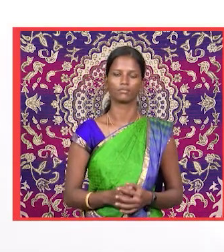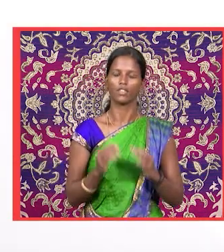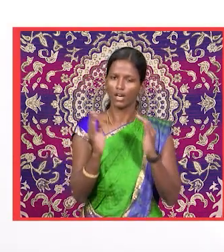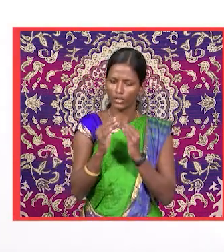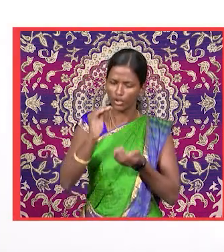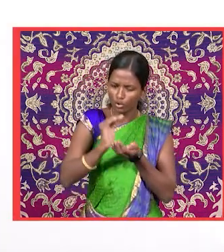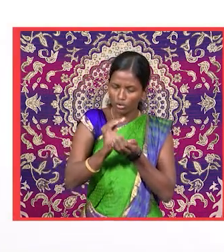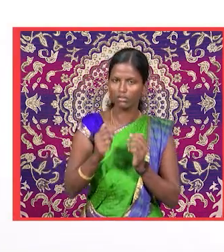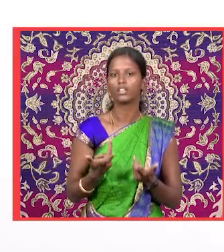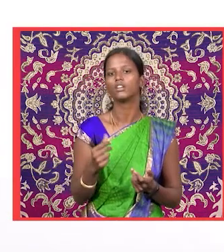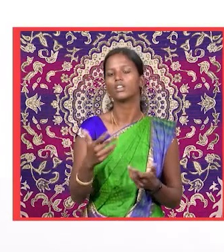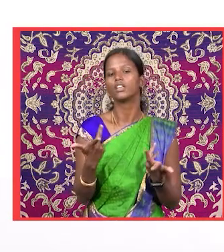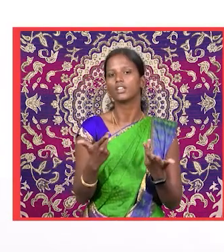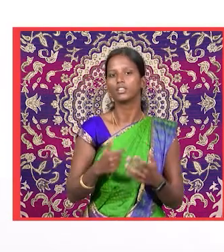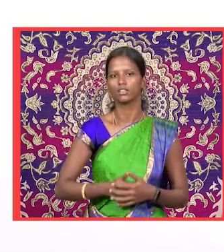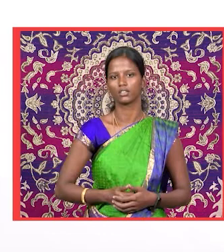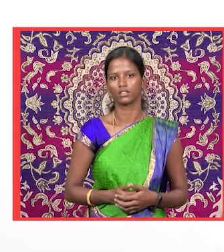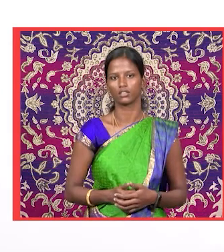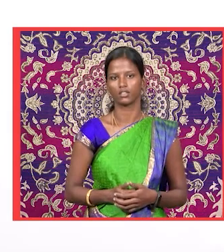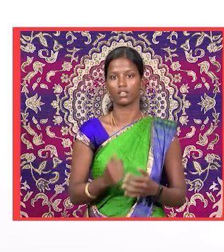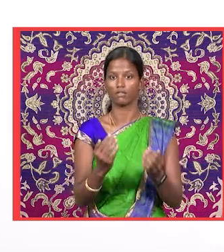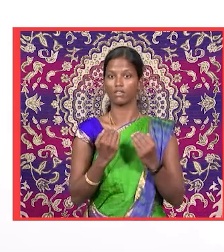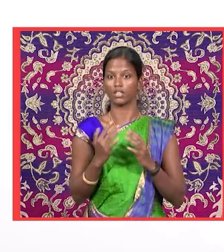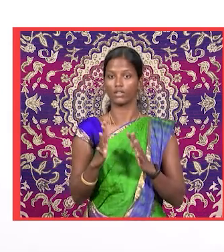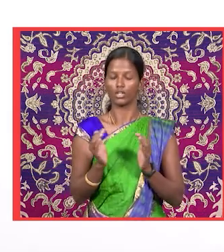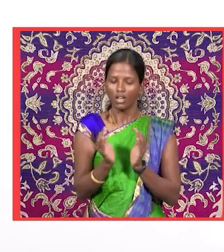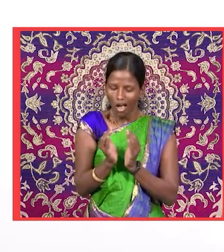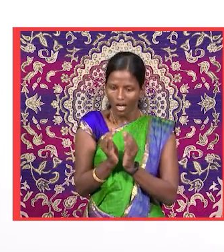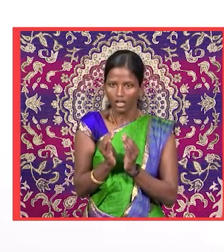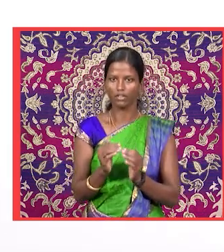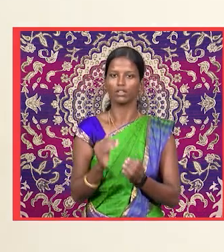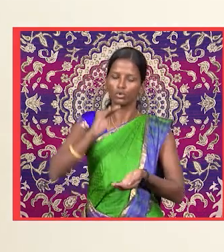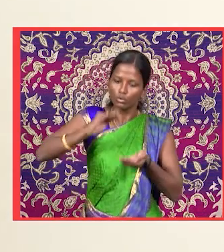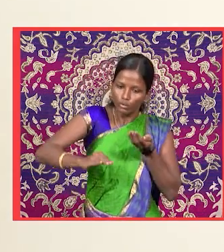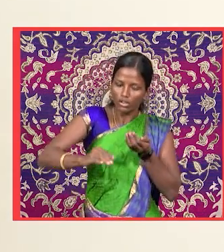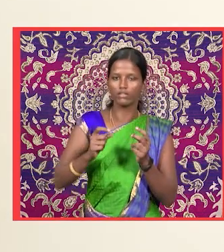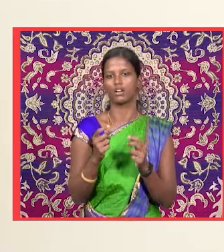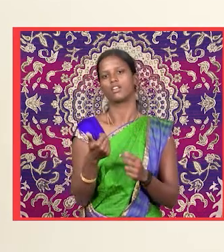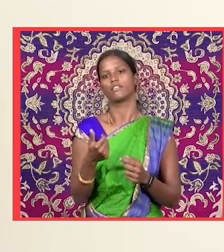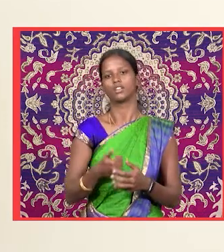அடக்க விலை, அடக்க விலைங்கிறது ஒன்றும் இல்லைங்க, வாங்கிய விலை தான். வாங்கிய விலை வளங்க 325